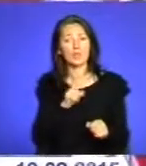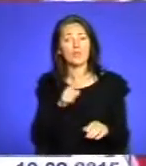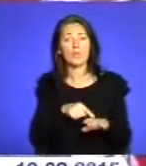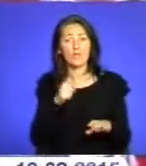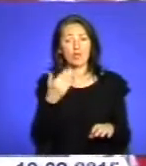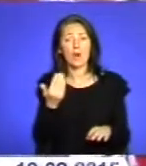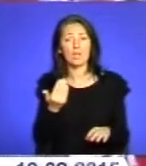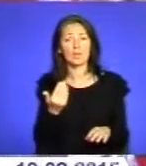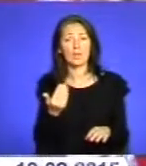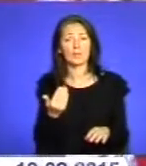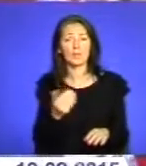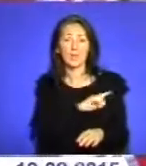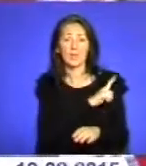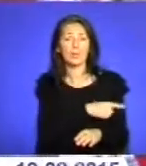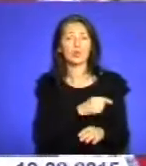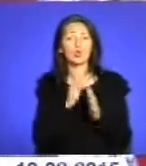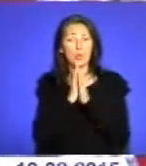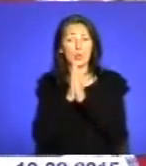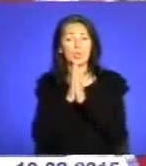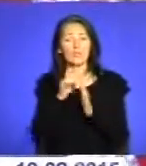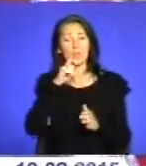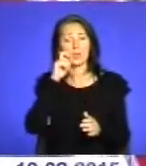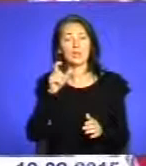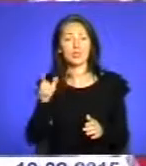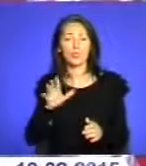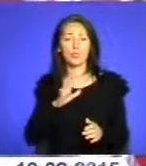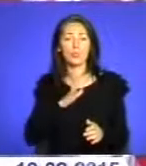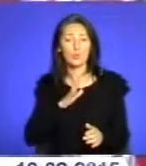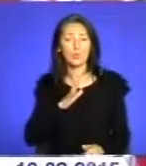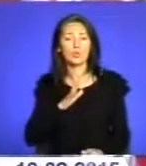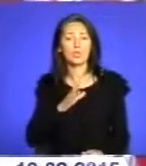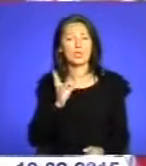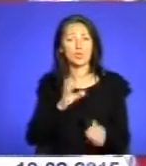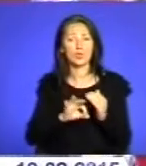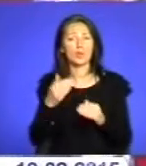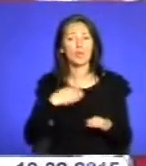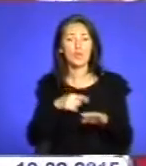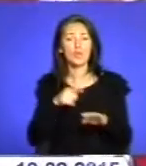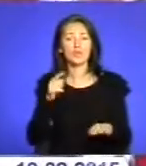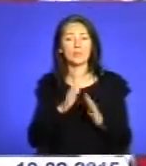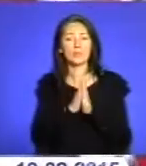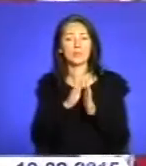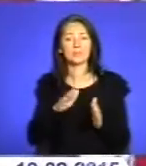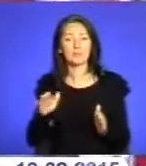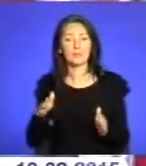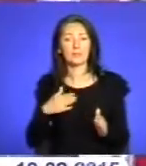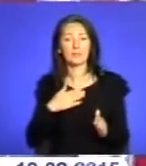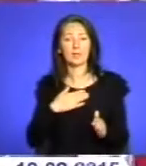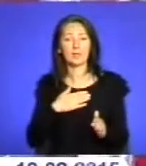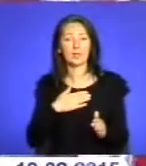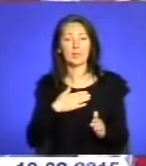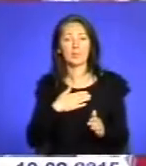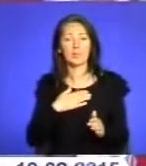ви потужну молитву українців, будучи на Сході? Ми відчували молитву дітей. Вони могли собі